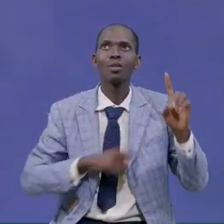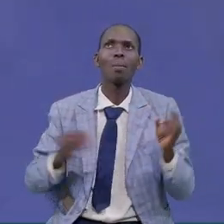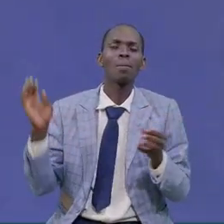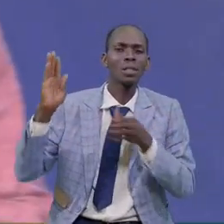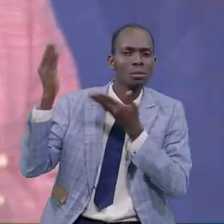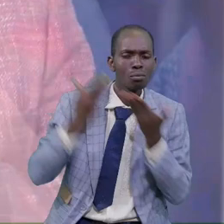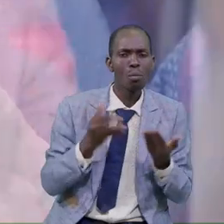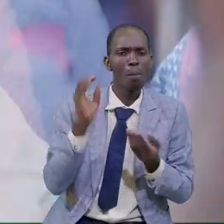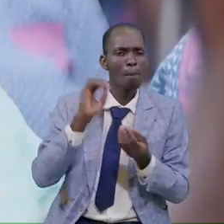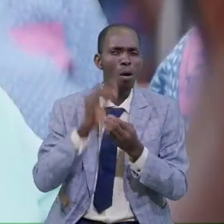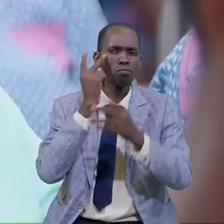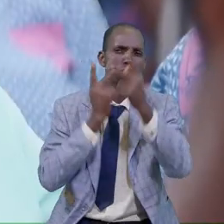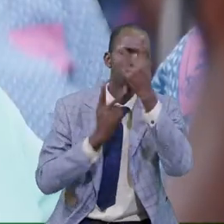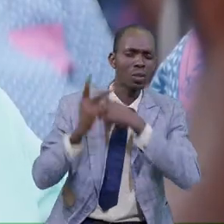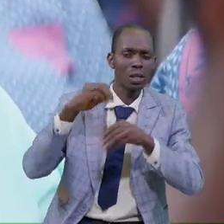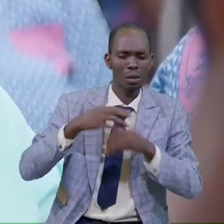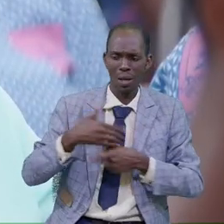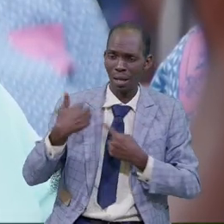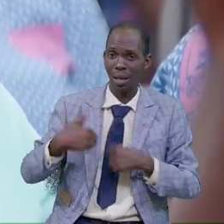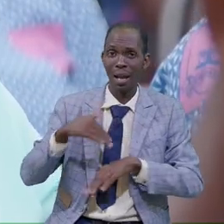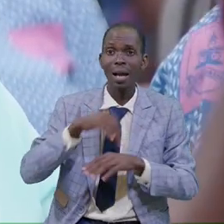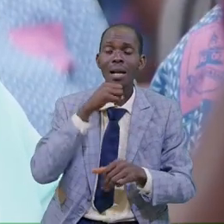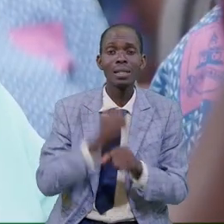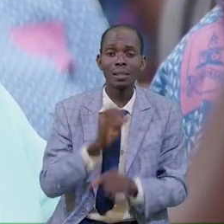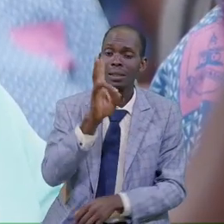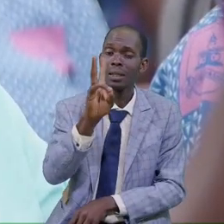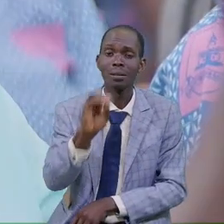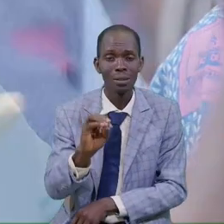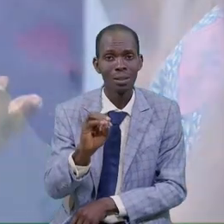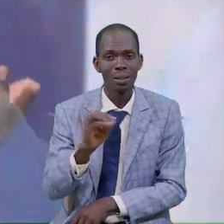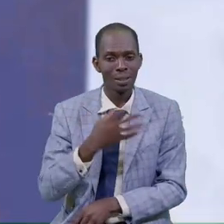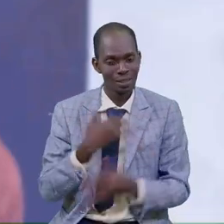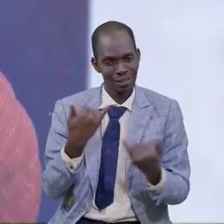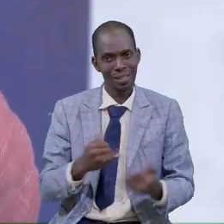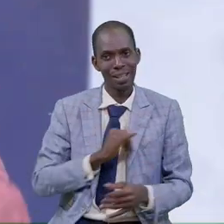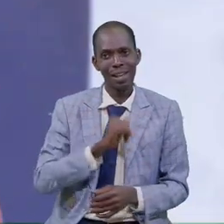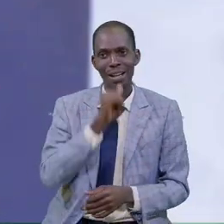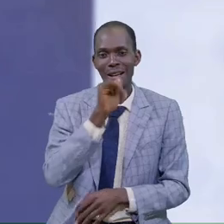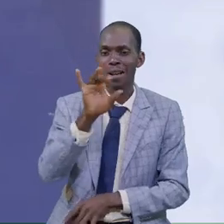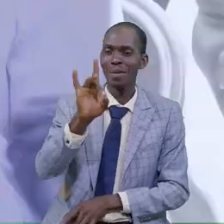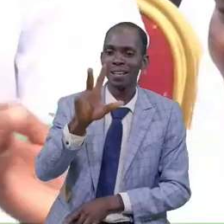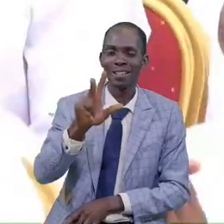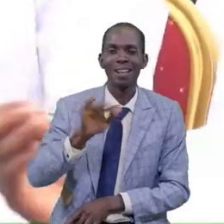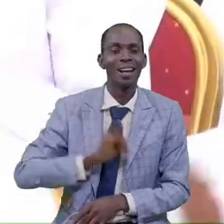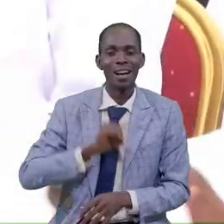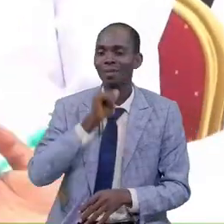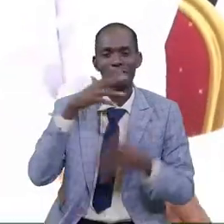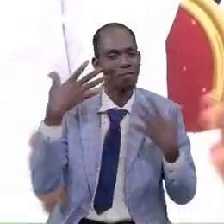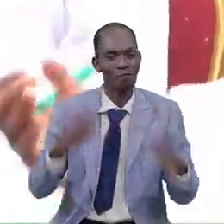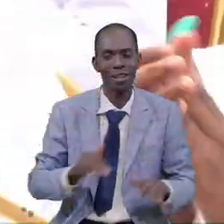mon cœur à 70 ans. Mais j'ai 83 ans et je ne fais que